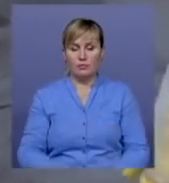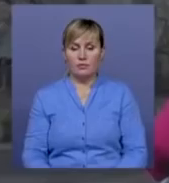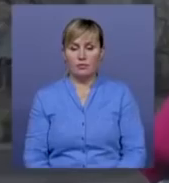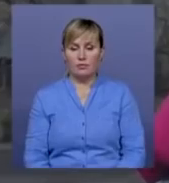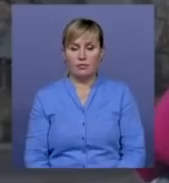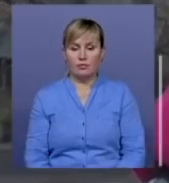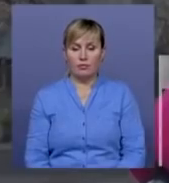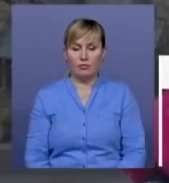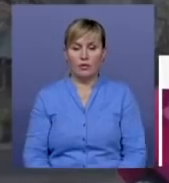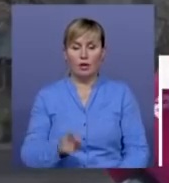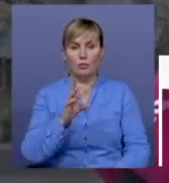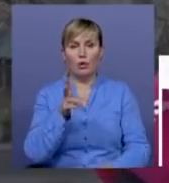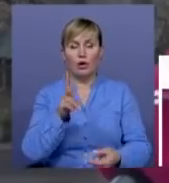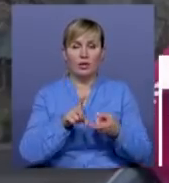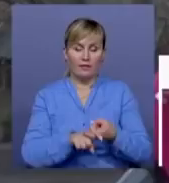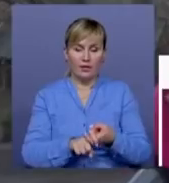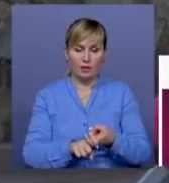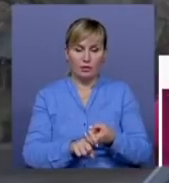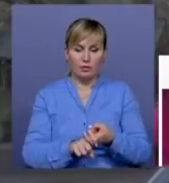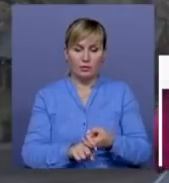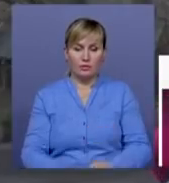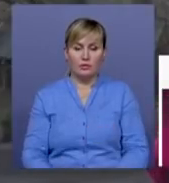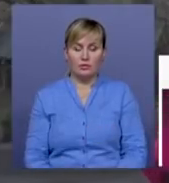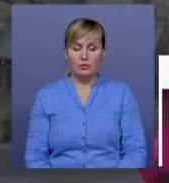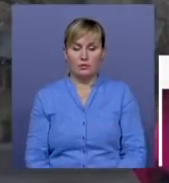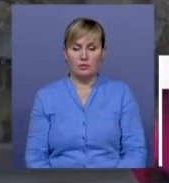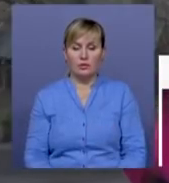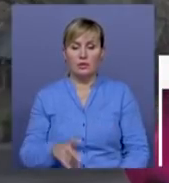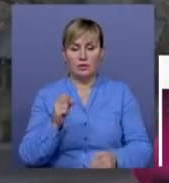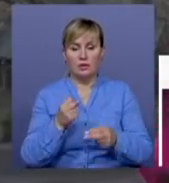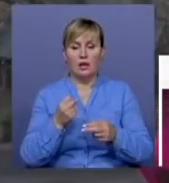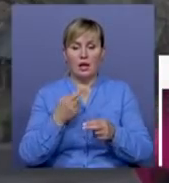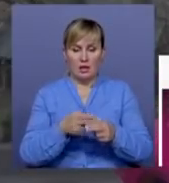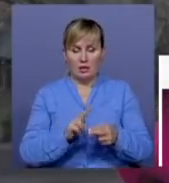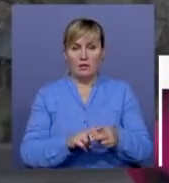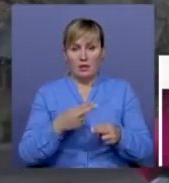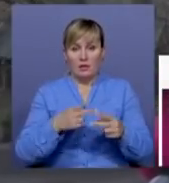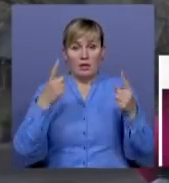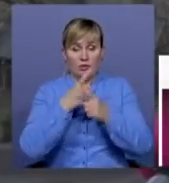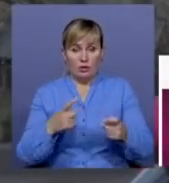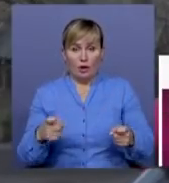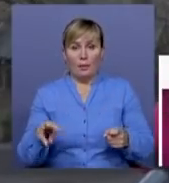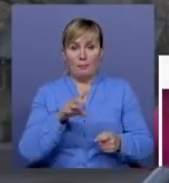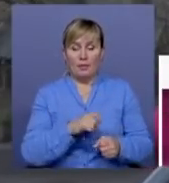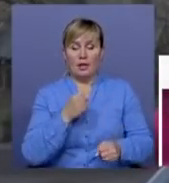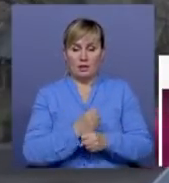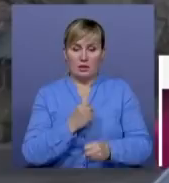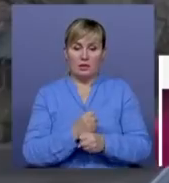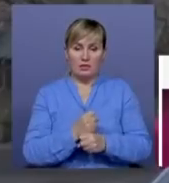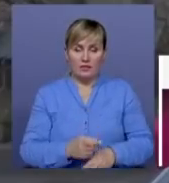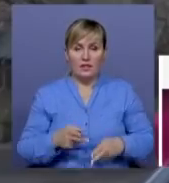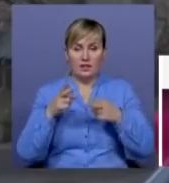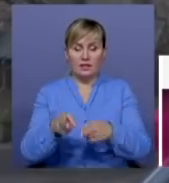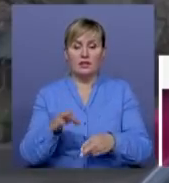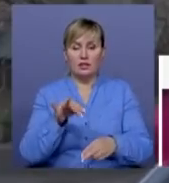по коронавирусу. И на основании этого экстренного извещения мы составляем наряд на выезды.